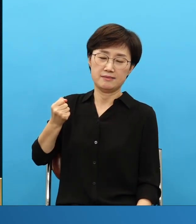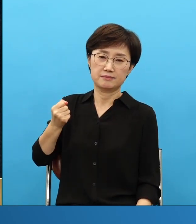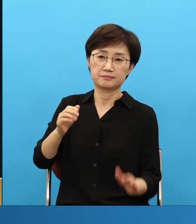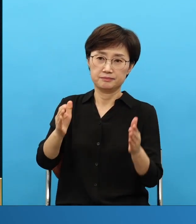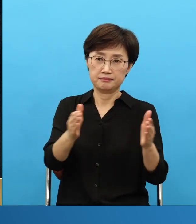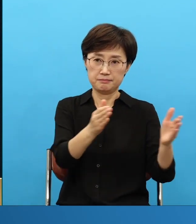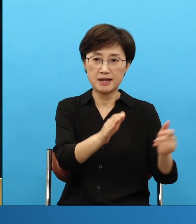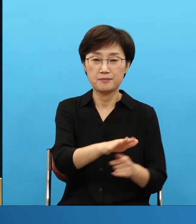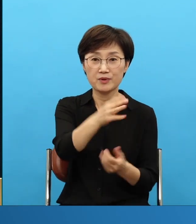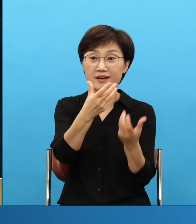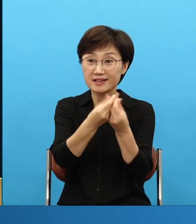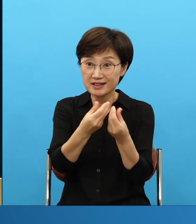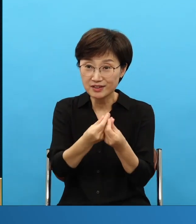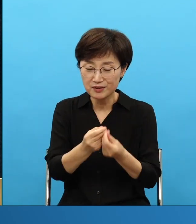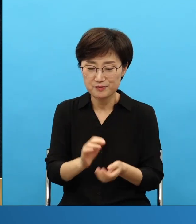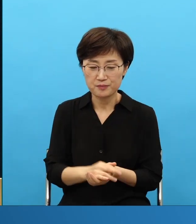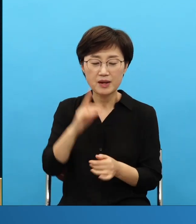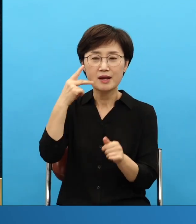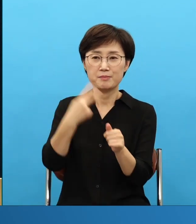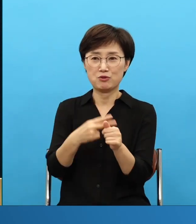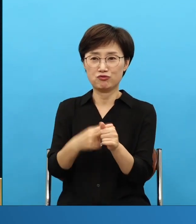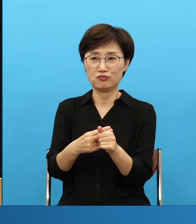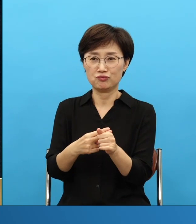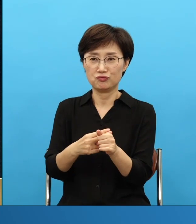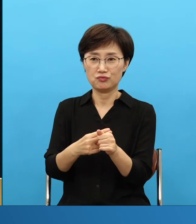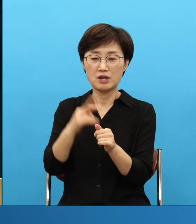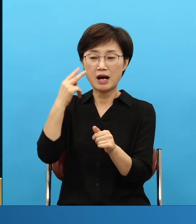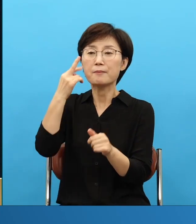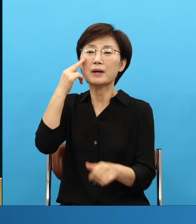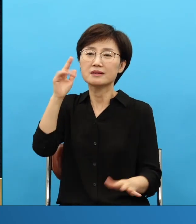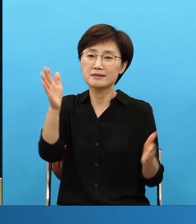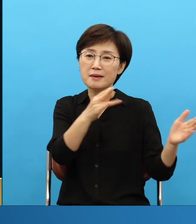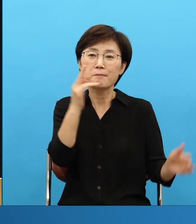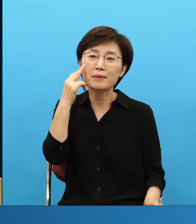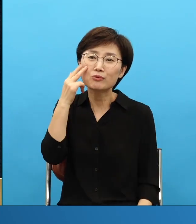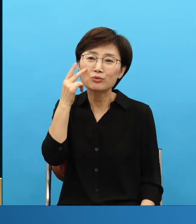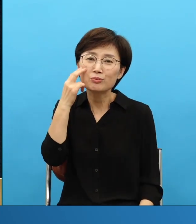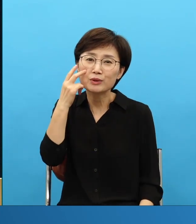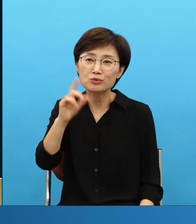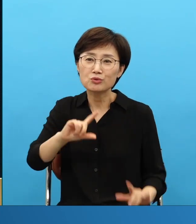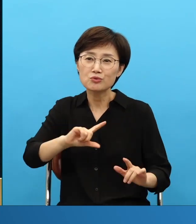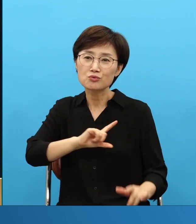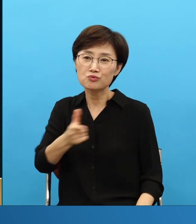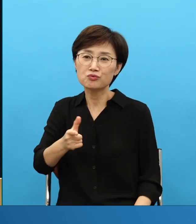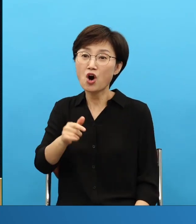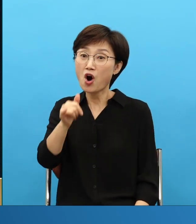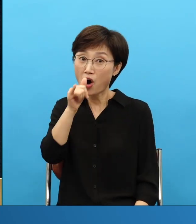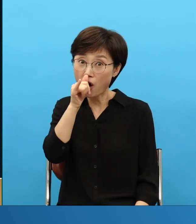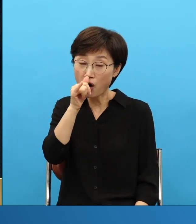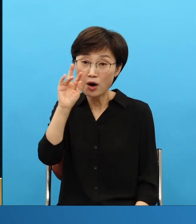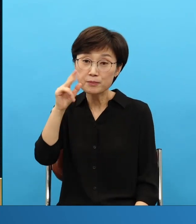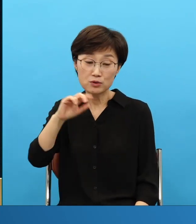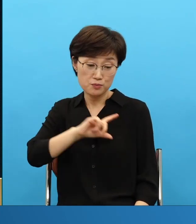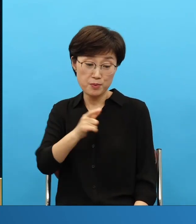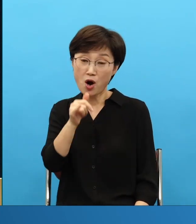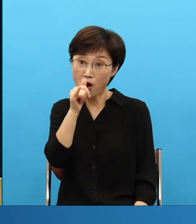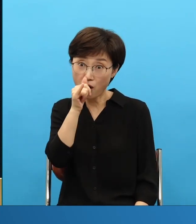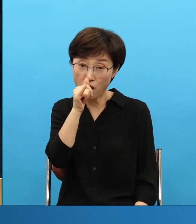사고가 생기면요 미국이 갑니다. If there's an accident that a U.S. American citizen is part 한국